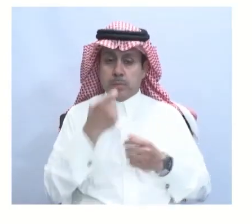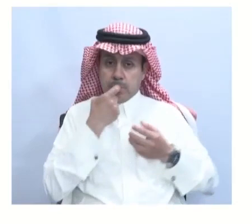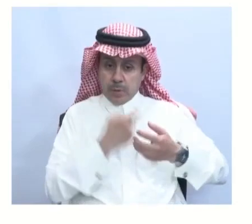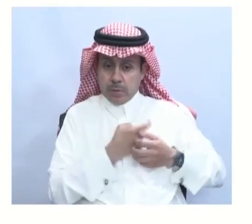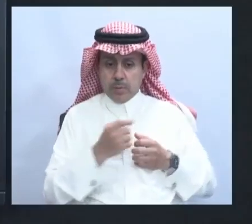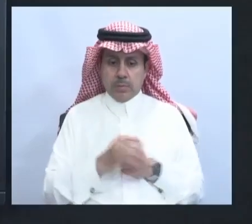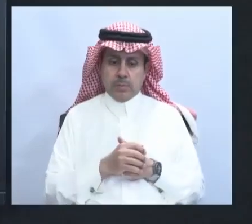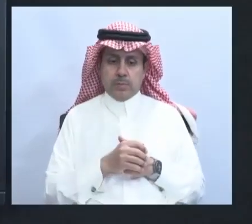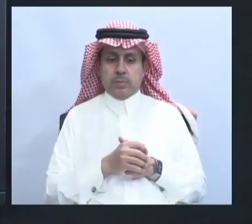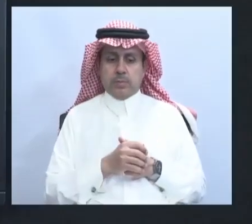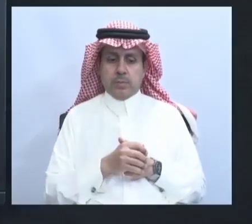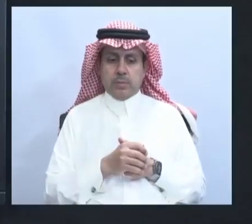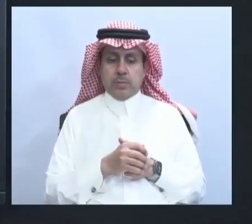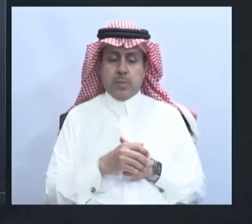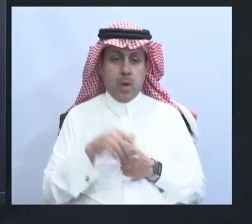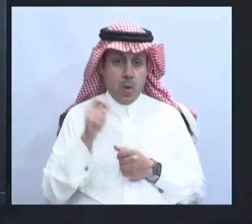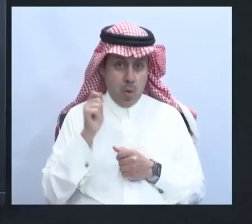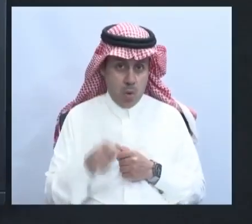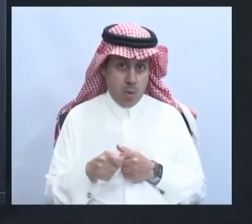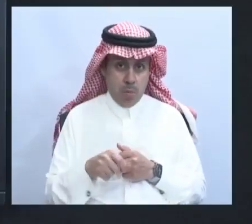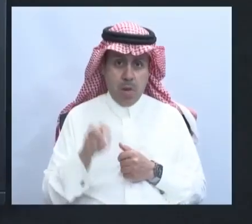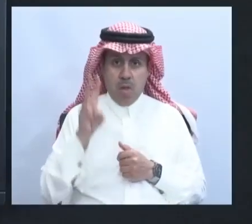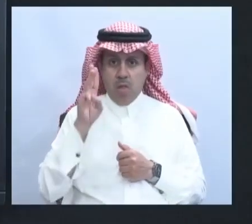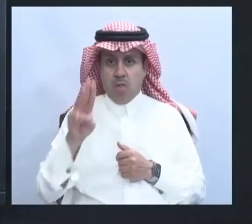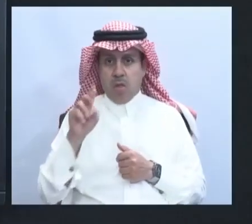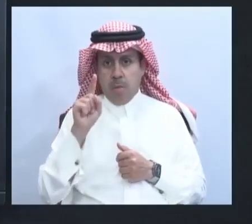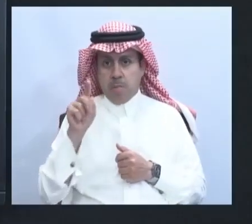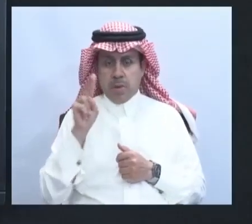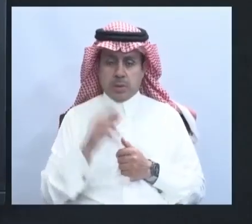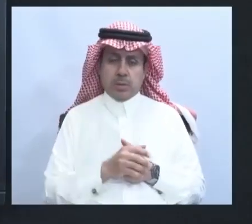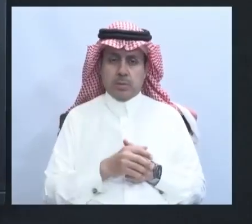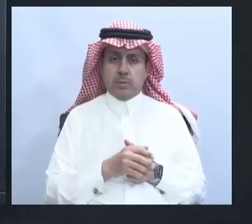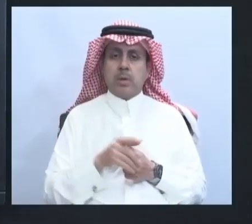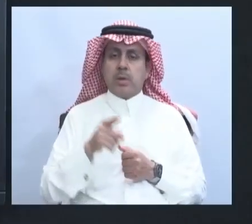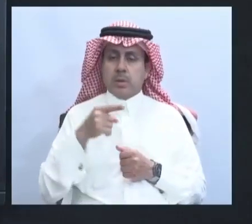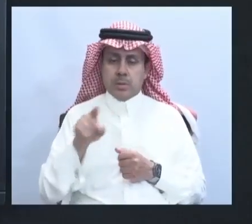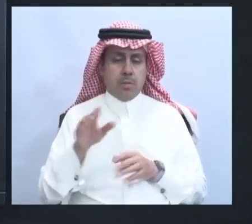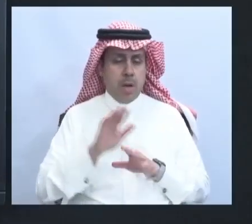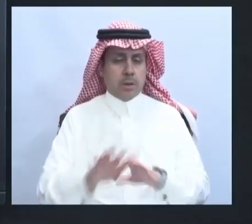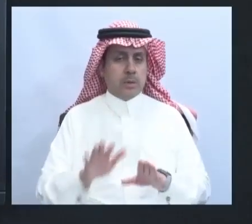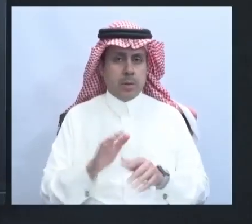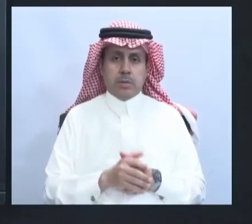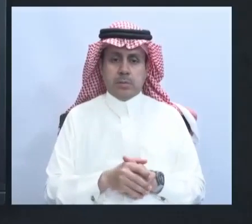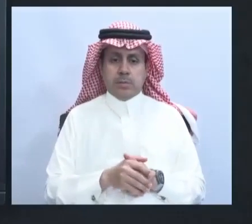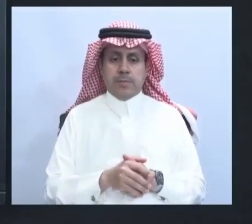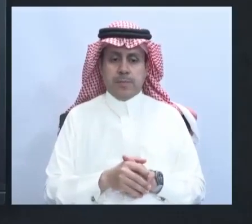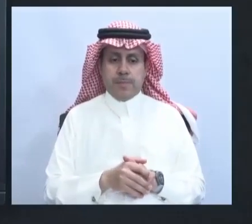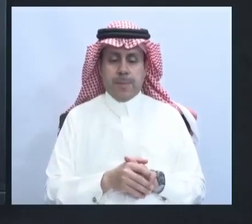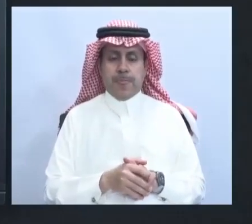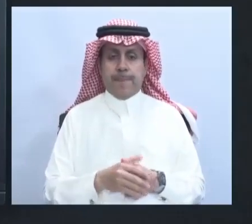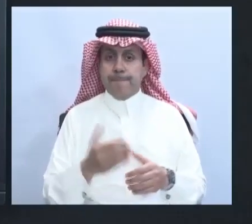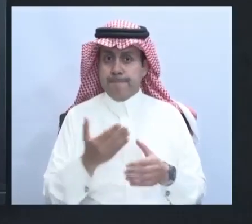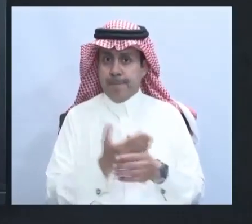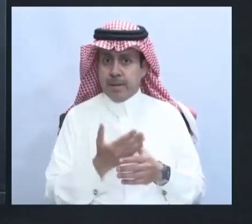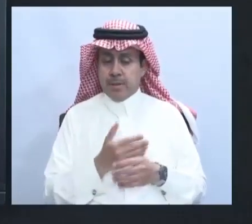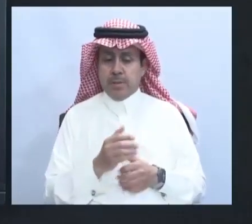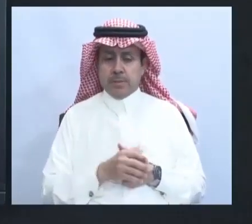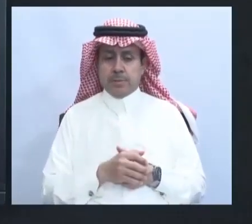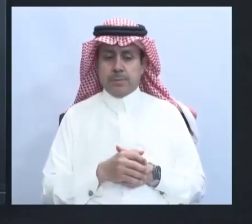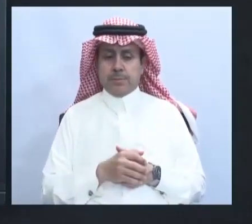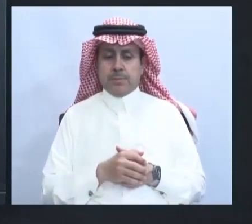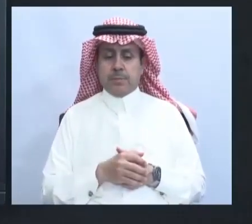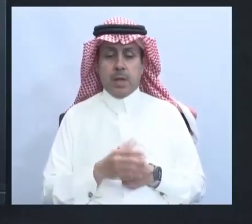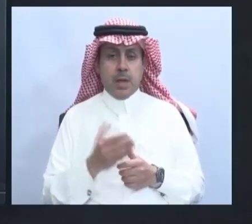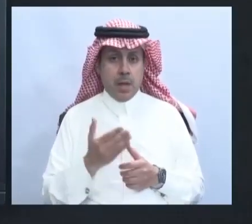الرضاعه هل هذا الحكم يثبت او لا يثبت الجواب احسنتم يثبت ما السبب في ذلك السبب